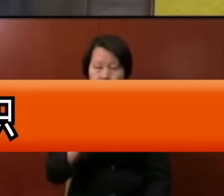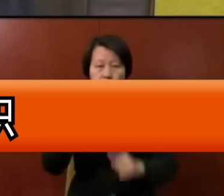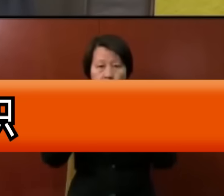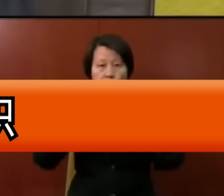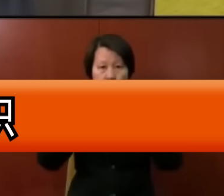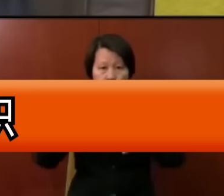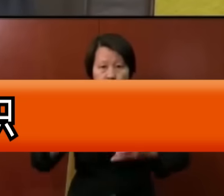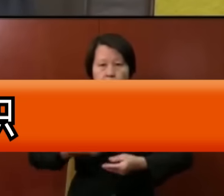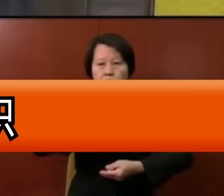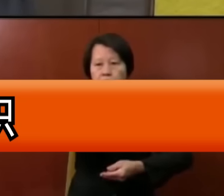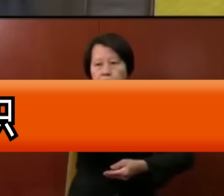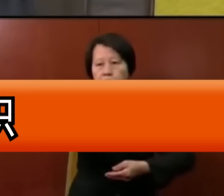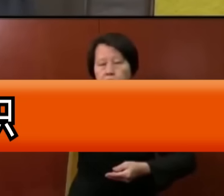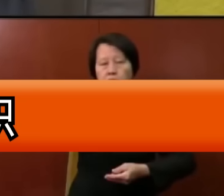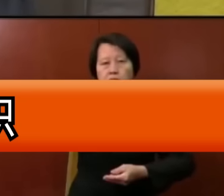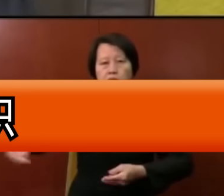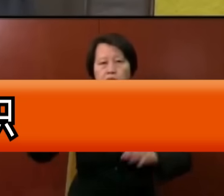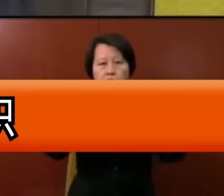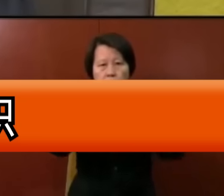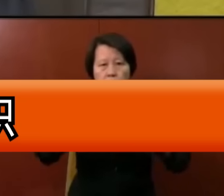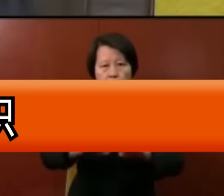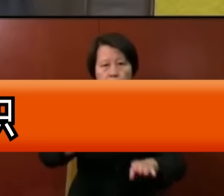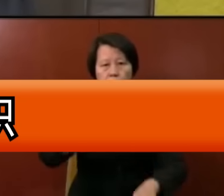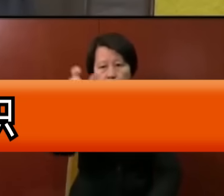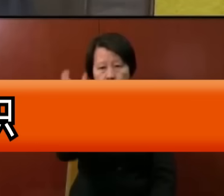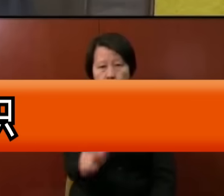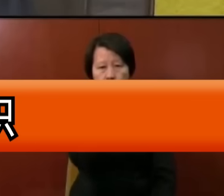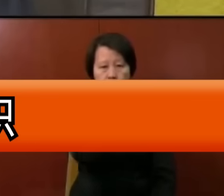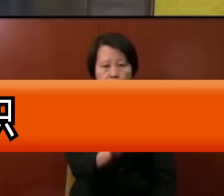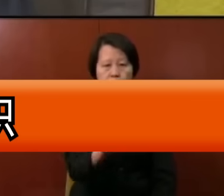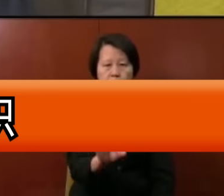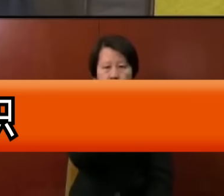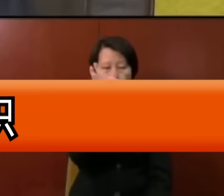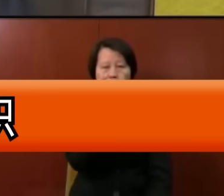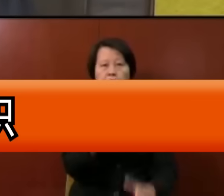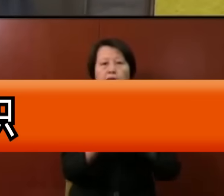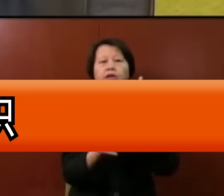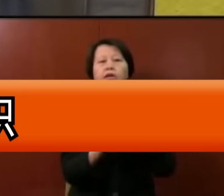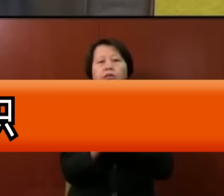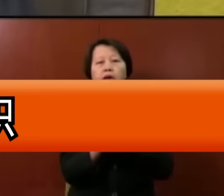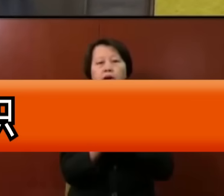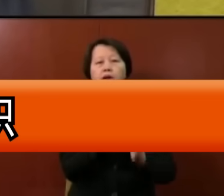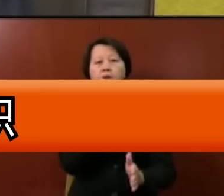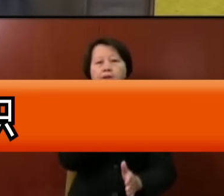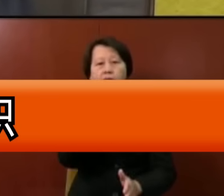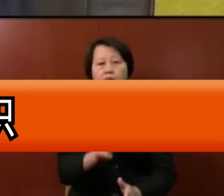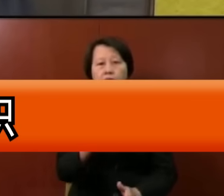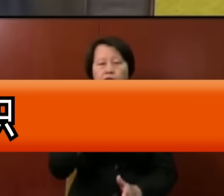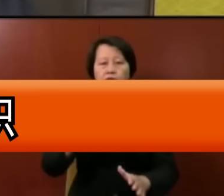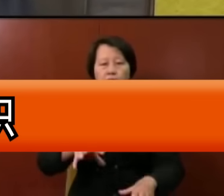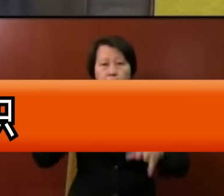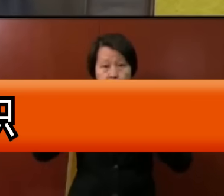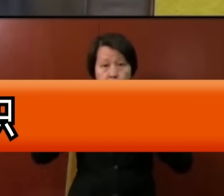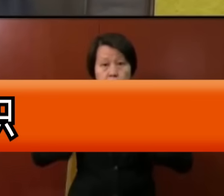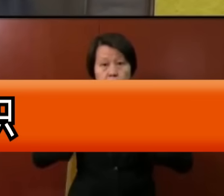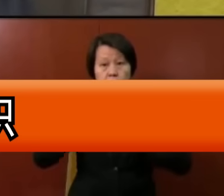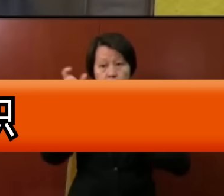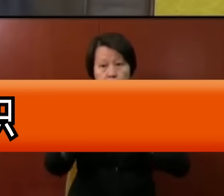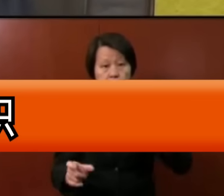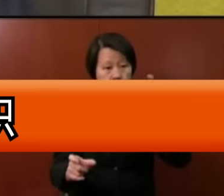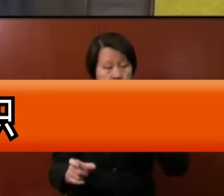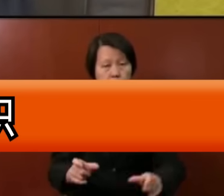mengadakan orang pencalonan bagi tim bagi pemilihan timbalan speaker dan telah menerima pencalonan untuk